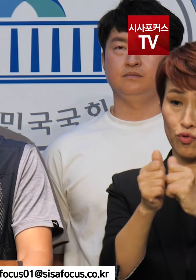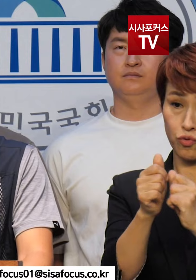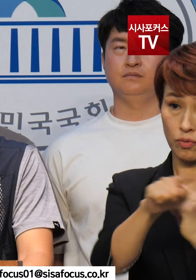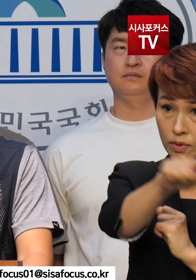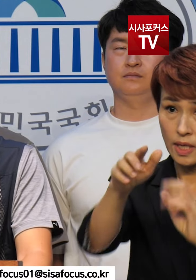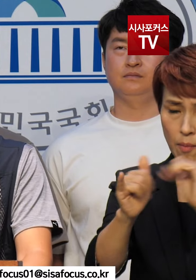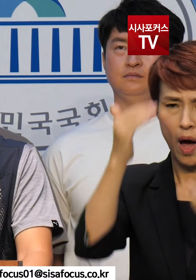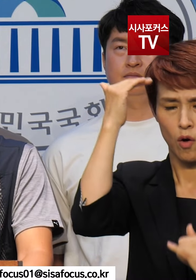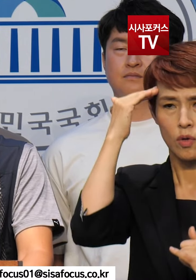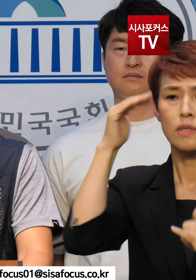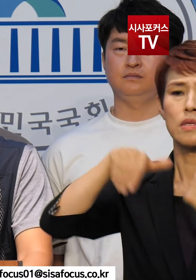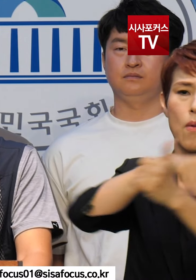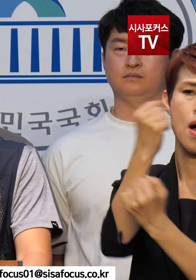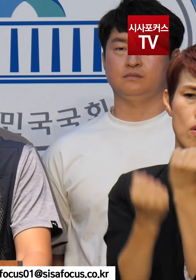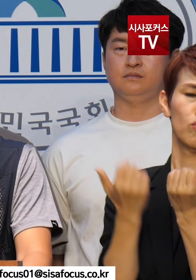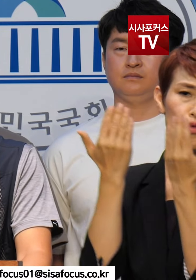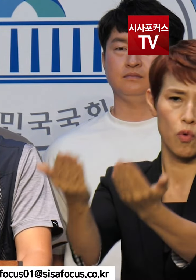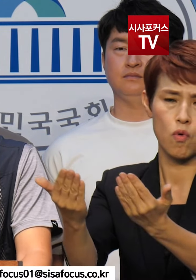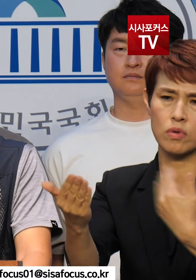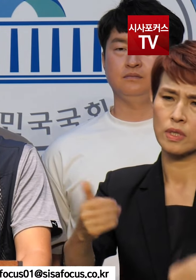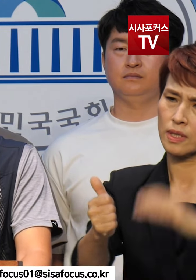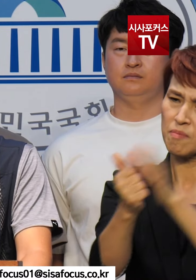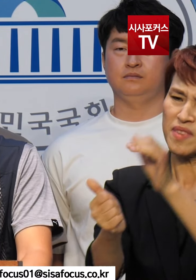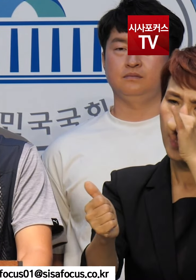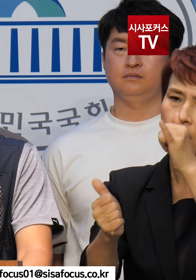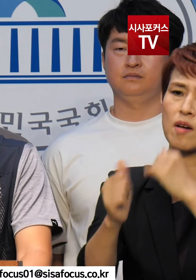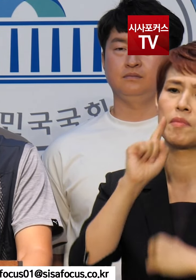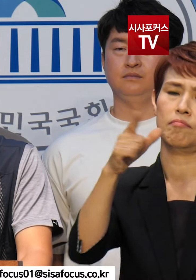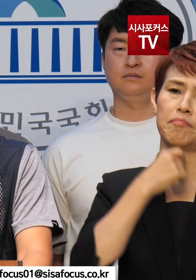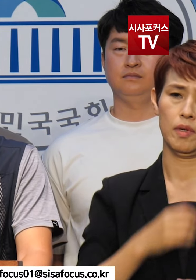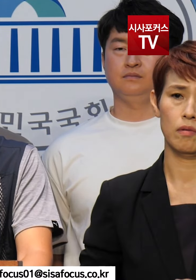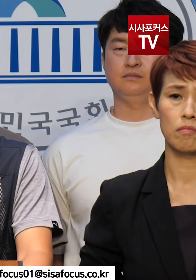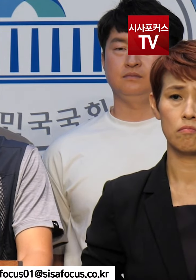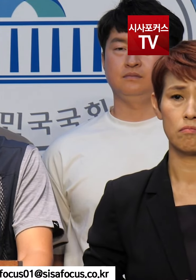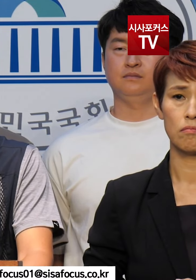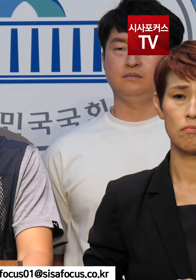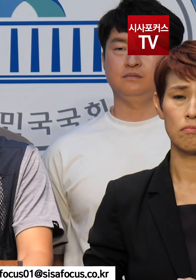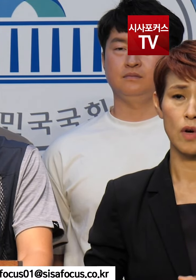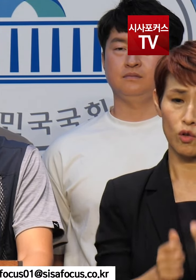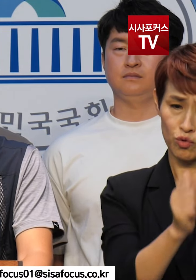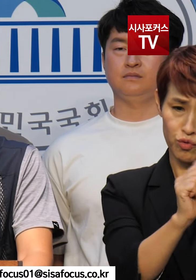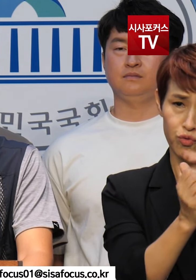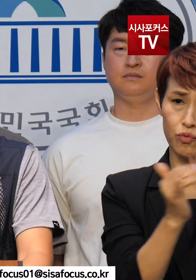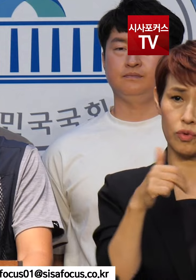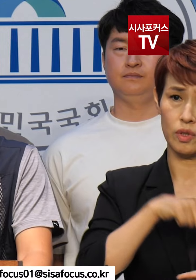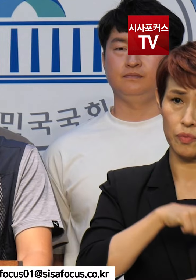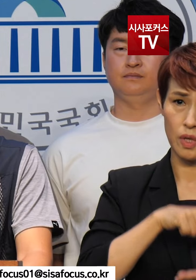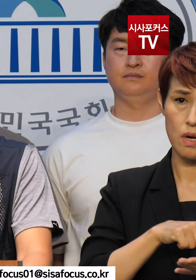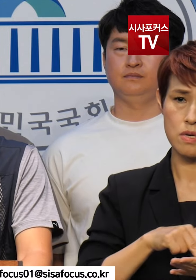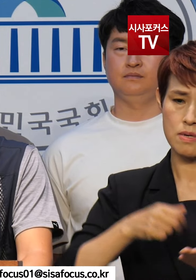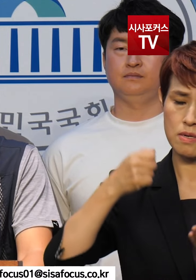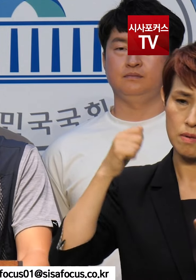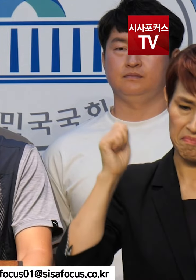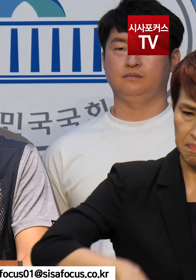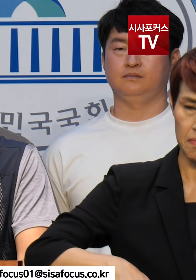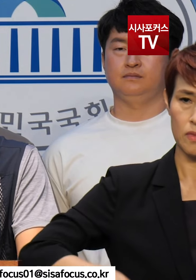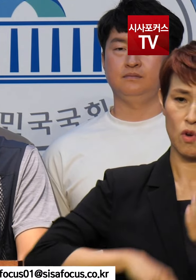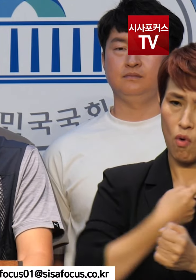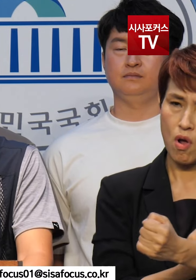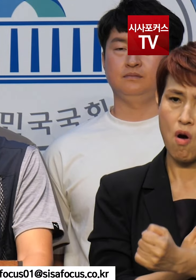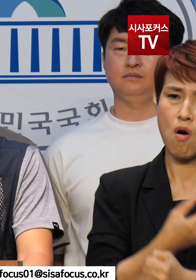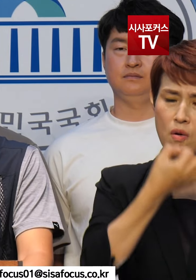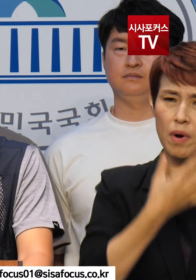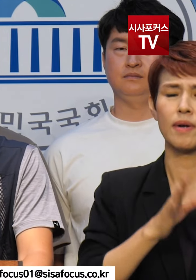하이테크 상황을 알리고 책임을 묻고 싶습니다. 소액 주주로서 의결권 행사가 쉽지 않겠지만